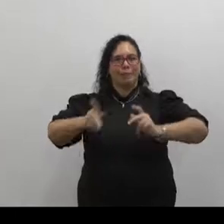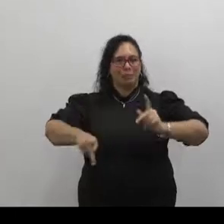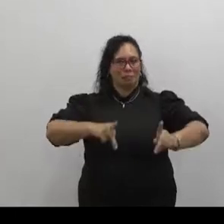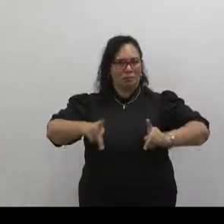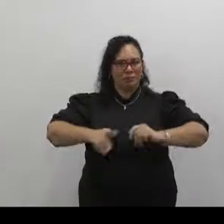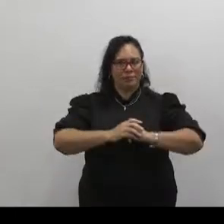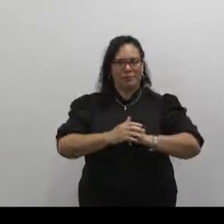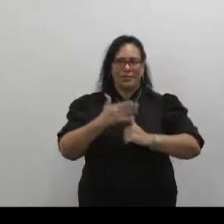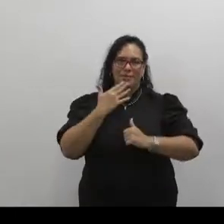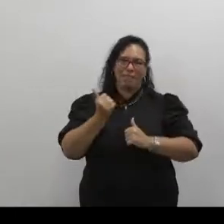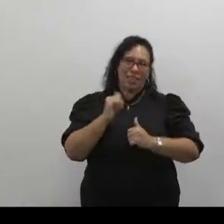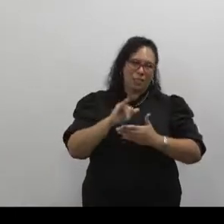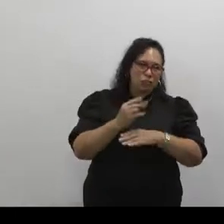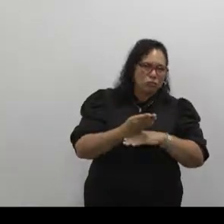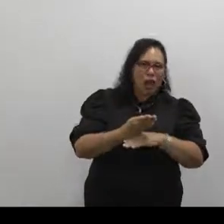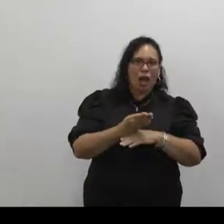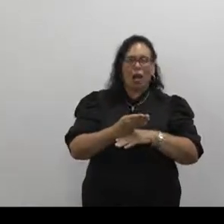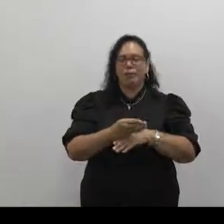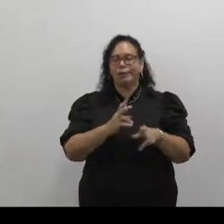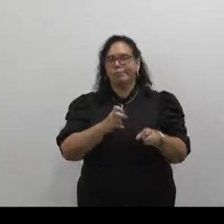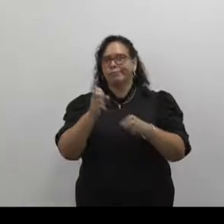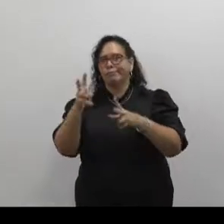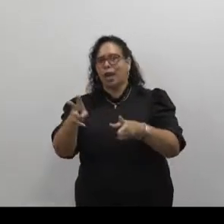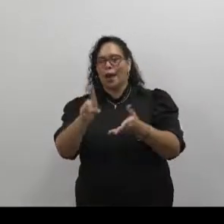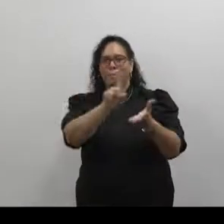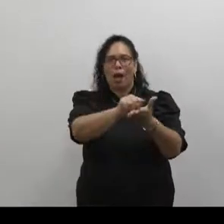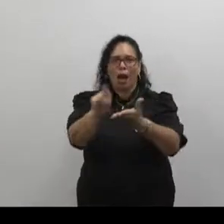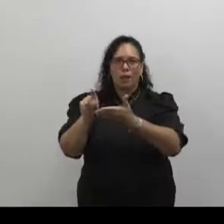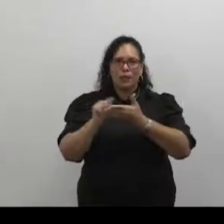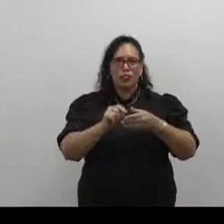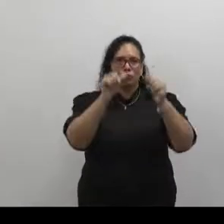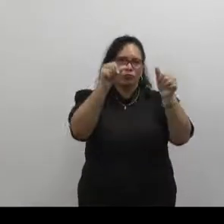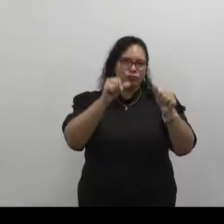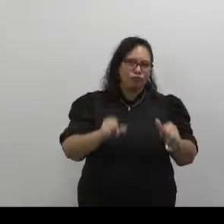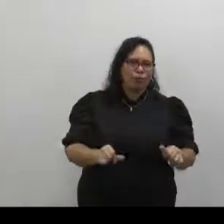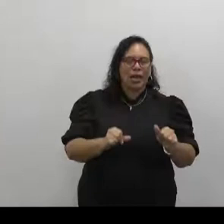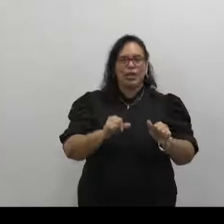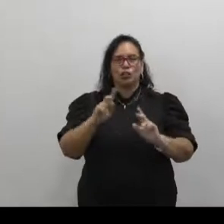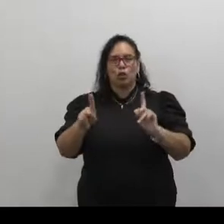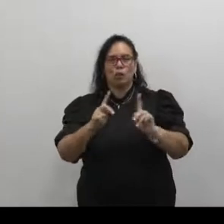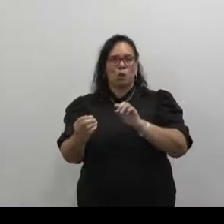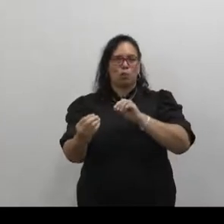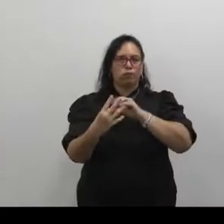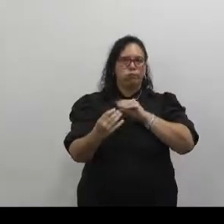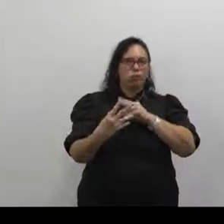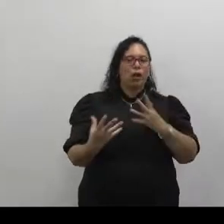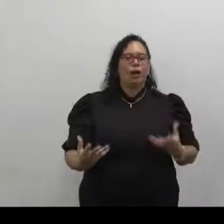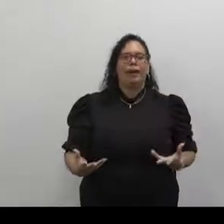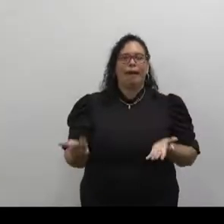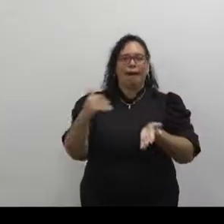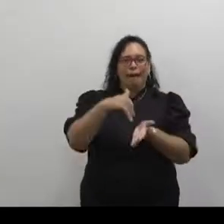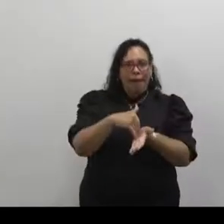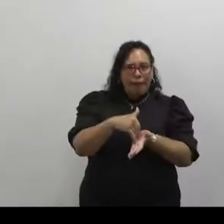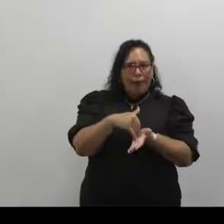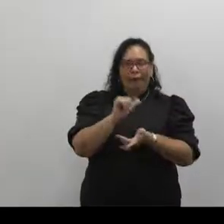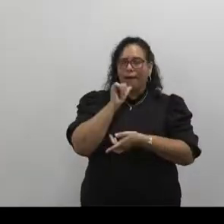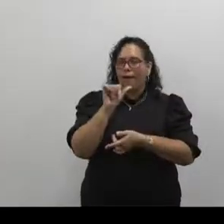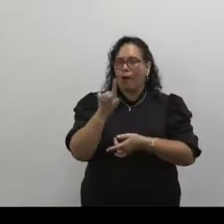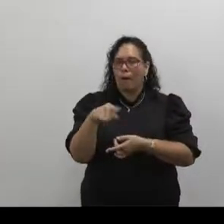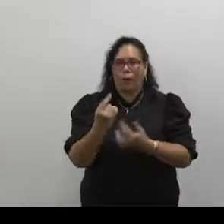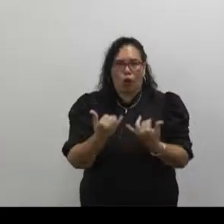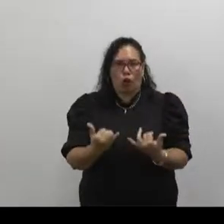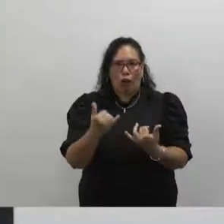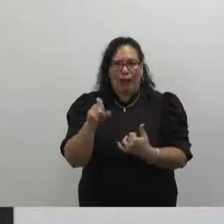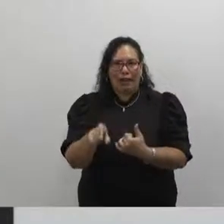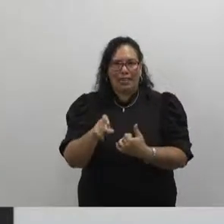đôi chia ca stung mà tệ tam rồi giờ online dương tăng bằng hai tam rồi giờ online nên là bây ơi xa thì